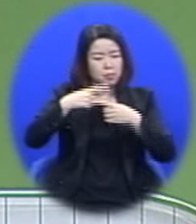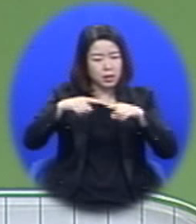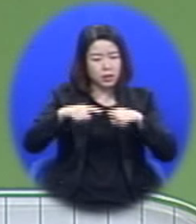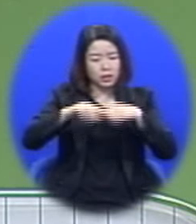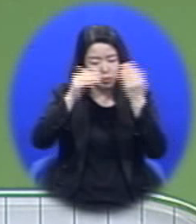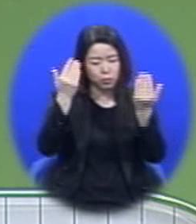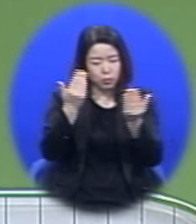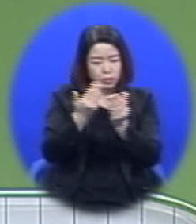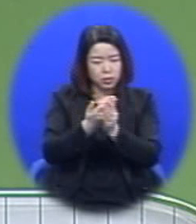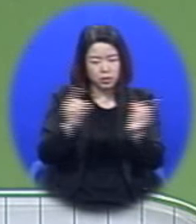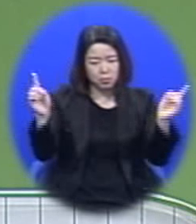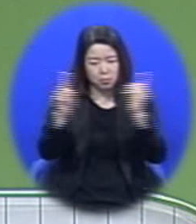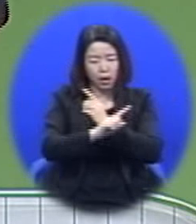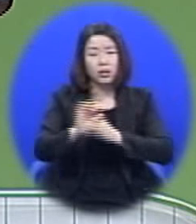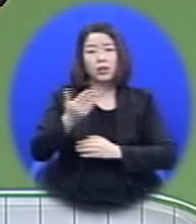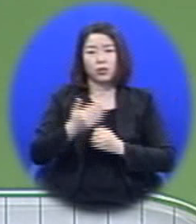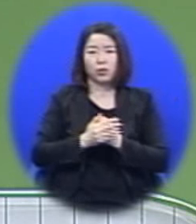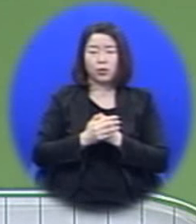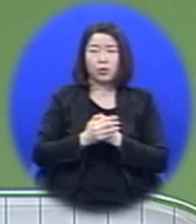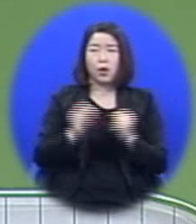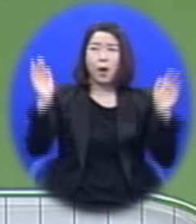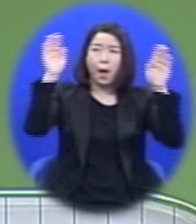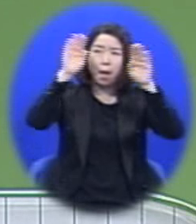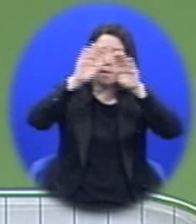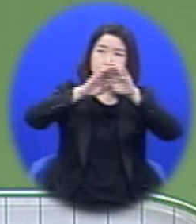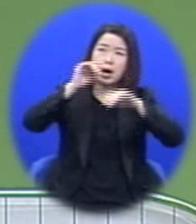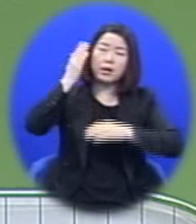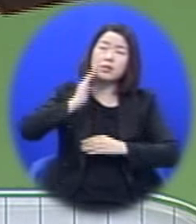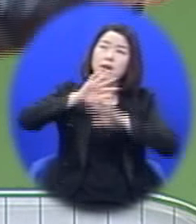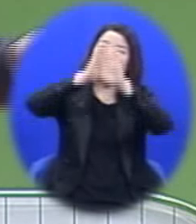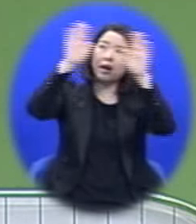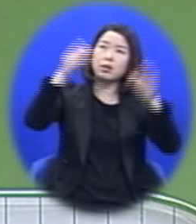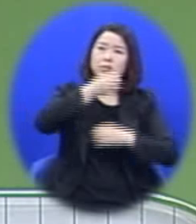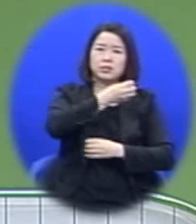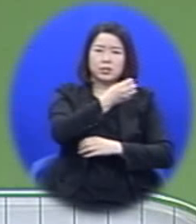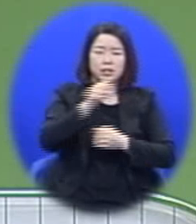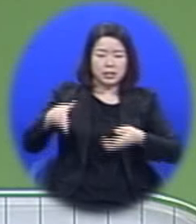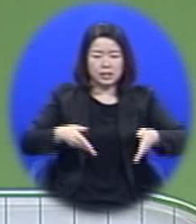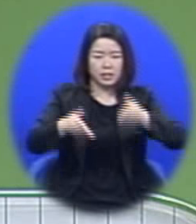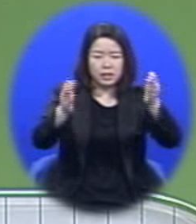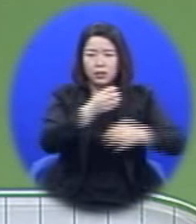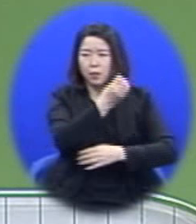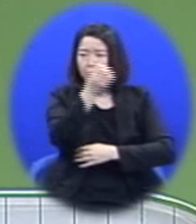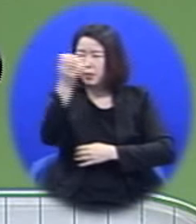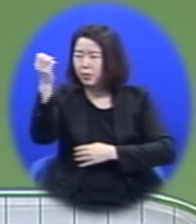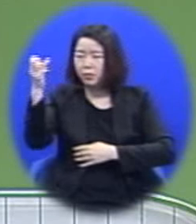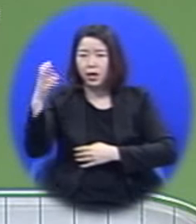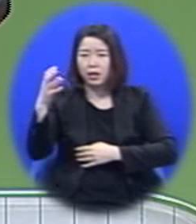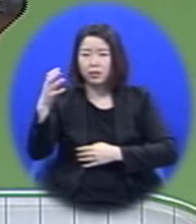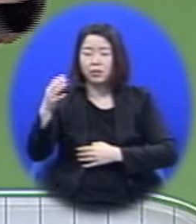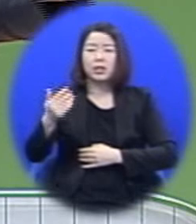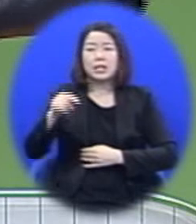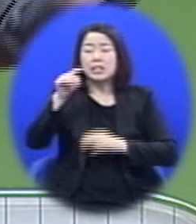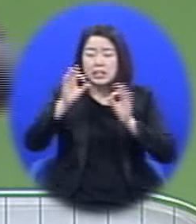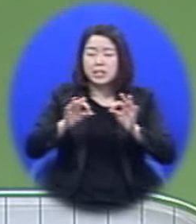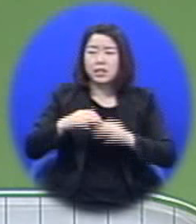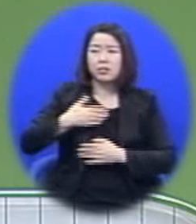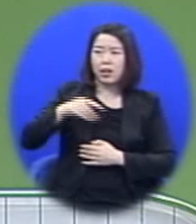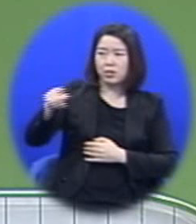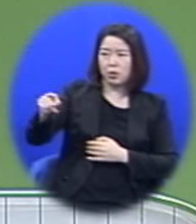뒤집어집니다. 밤하늘 번쩍거리는 그 네온사인들 이제는 내게 있어서